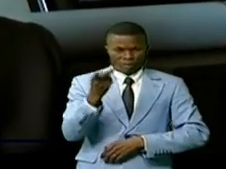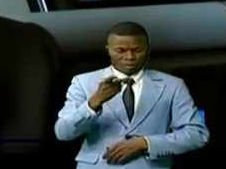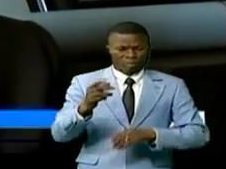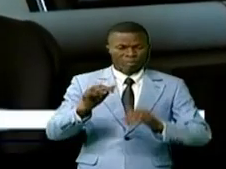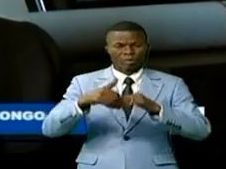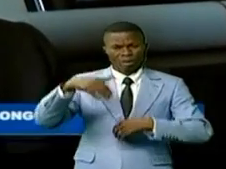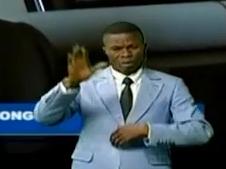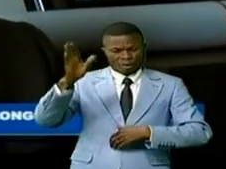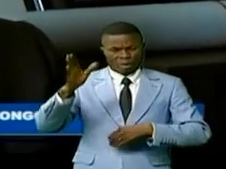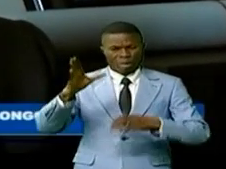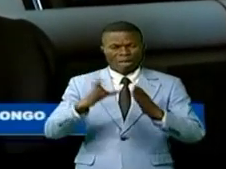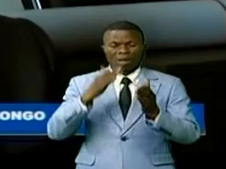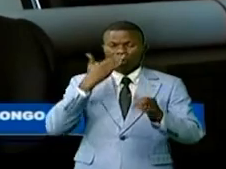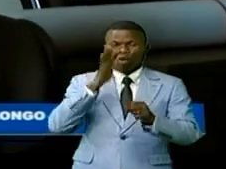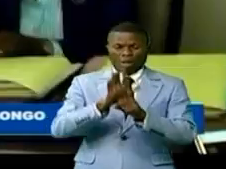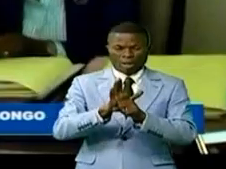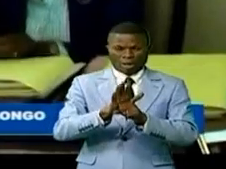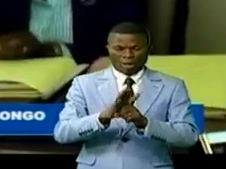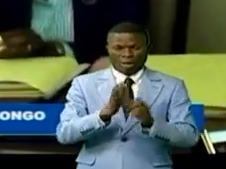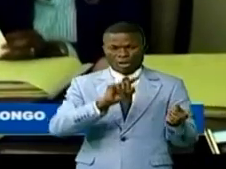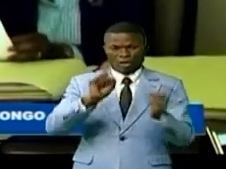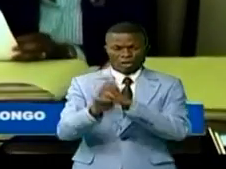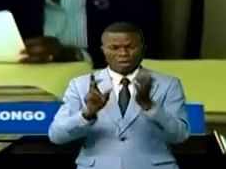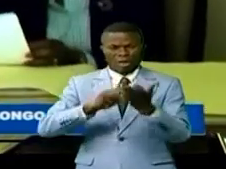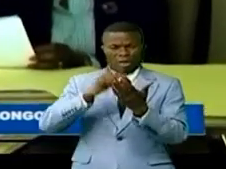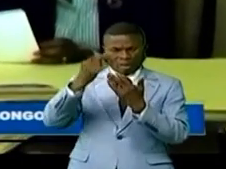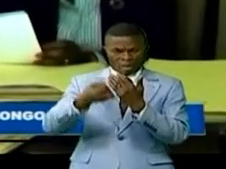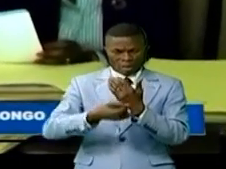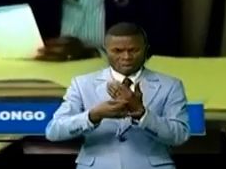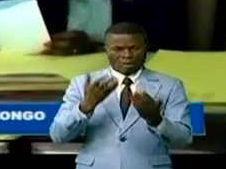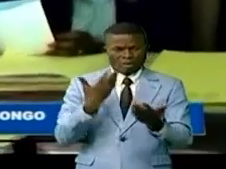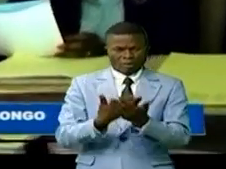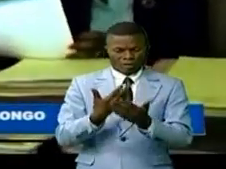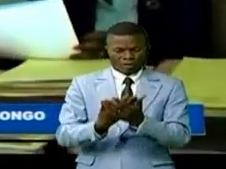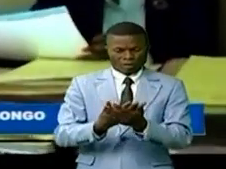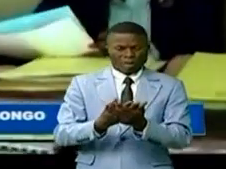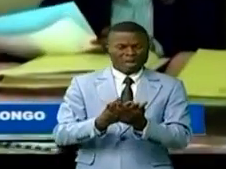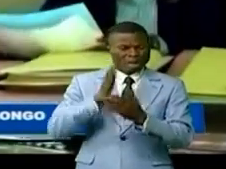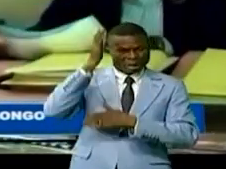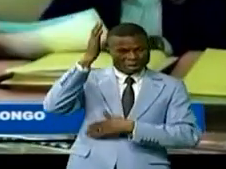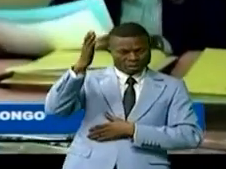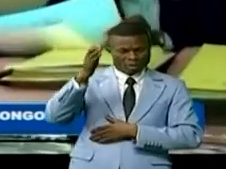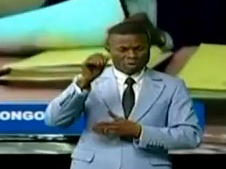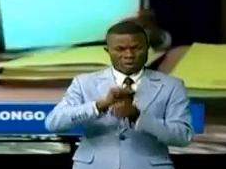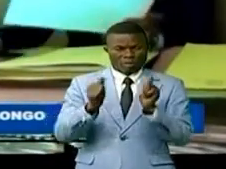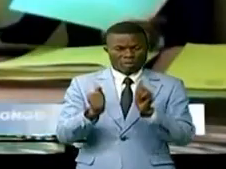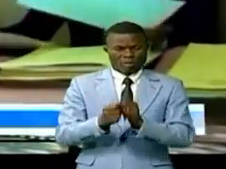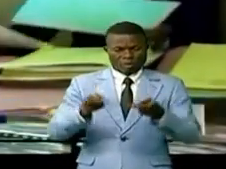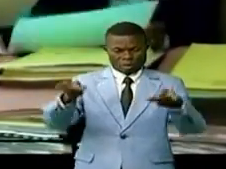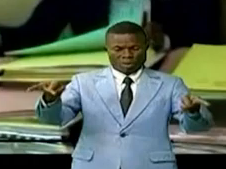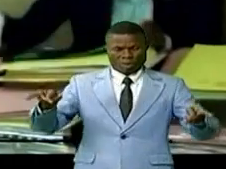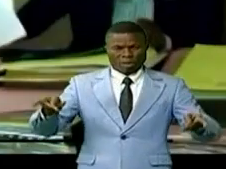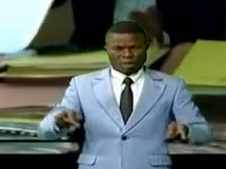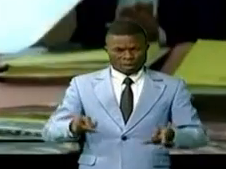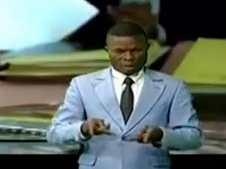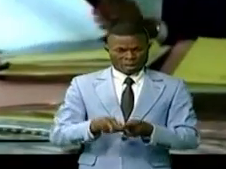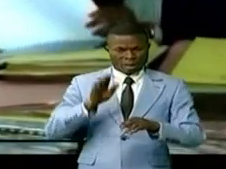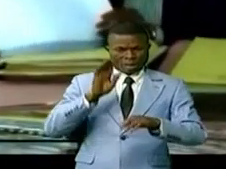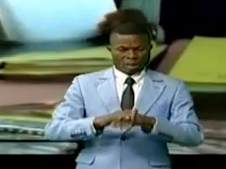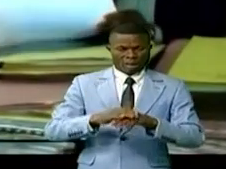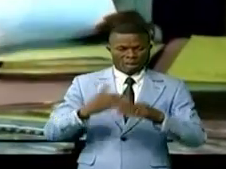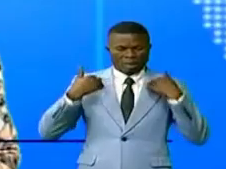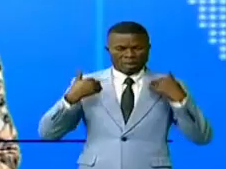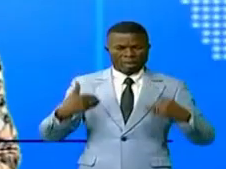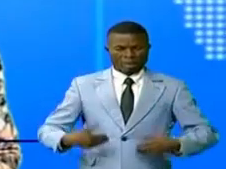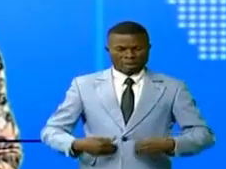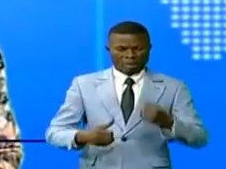séparés sous des promesses d'élaboration de projets à court et long terme dans le secteur de l'environnement qui touche